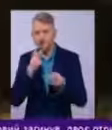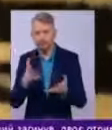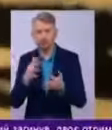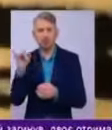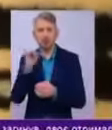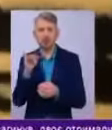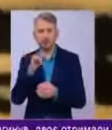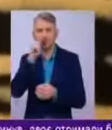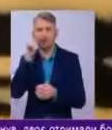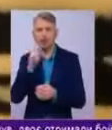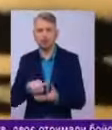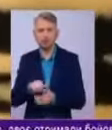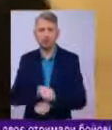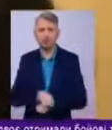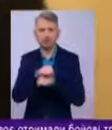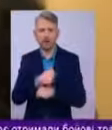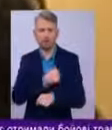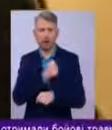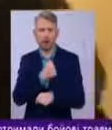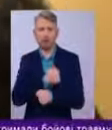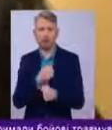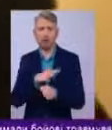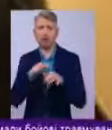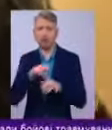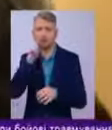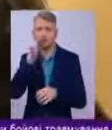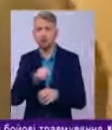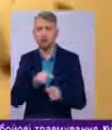української повстанської армії, яка діяла в Україні протягом